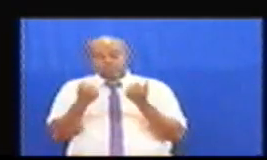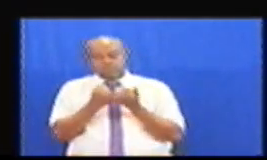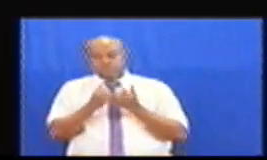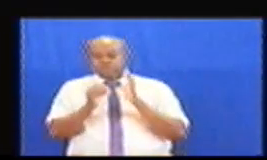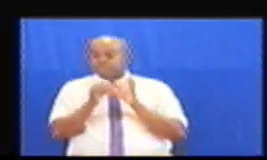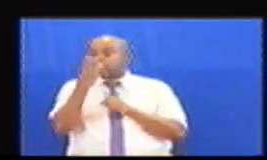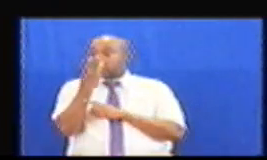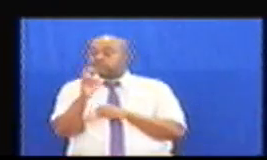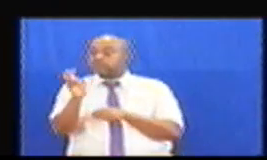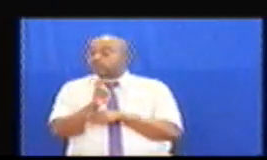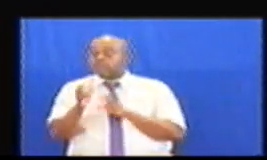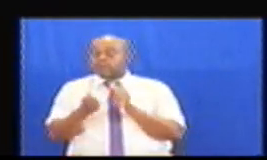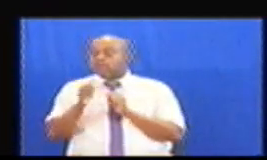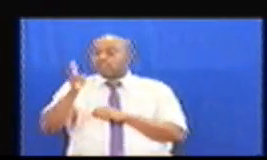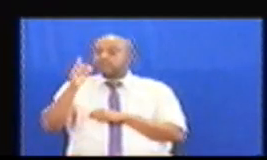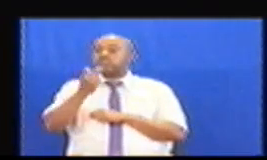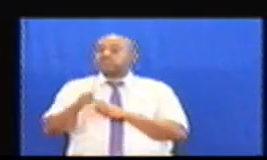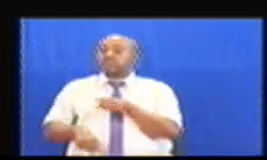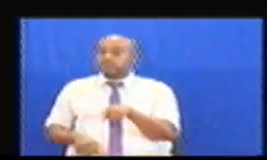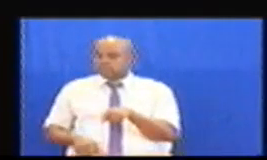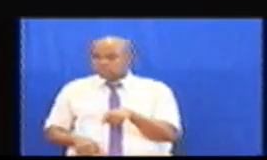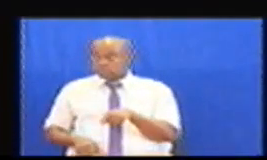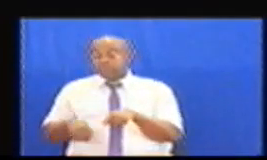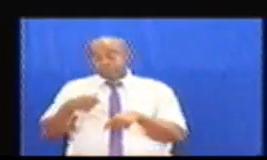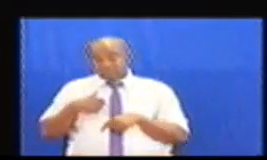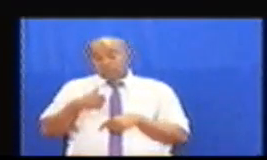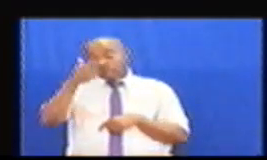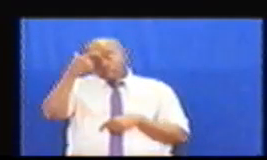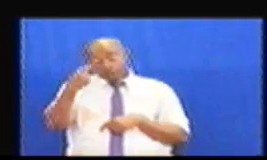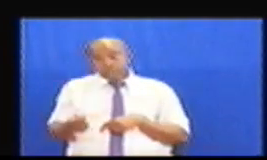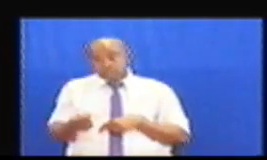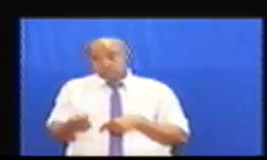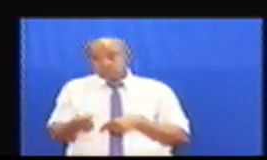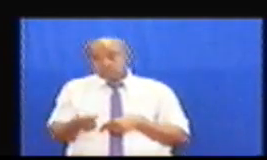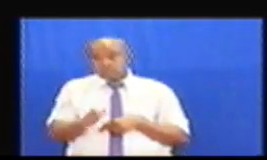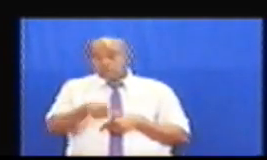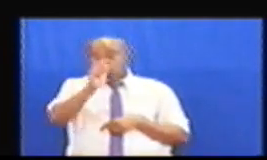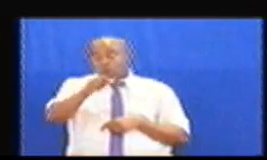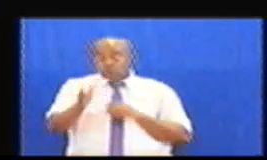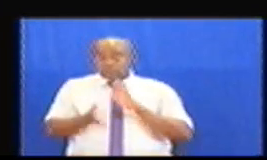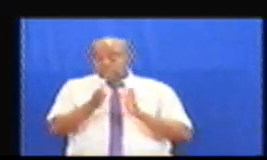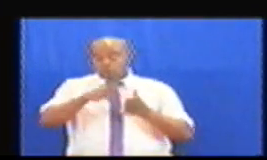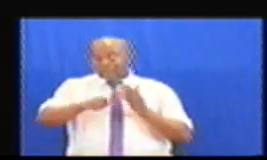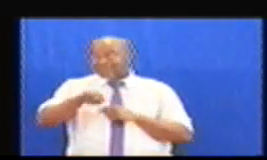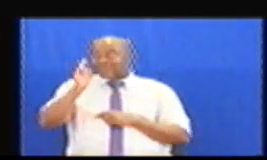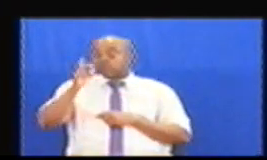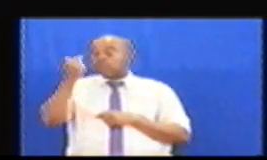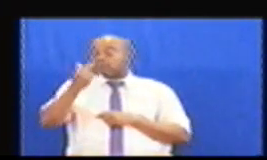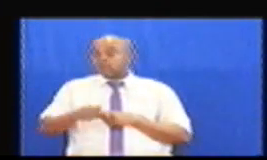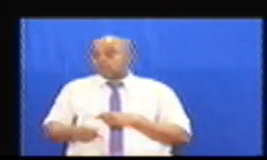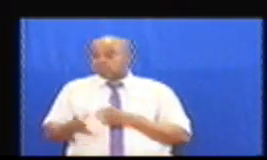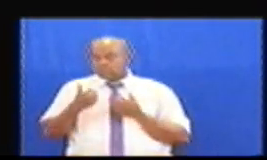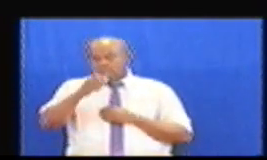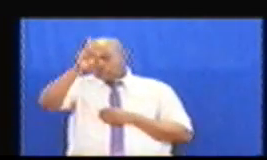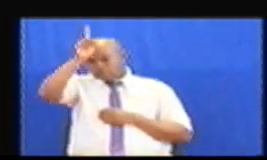mali asili ya Tanzania. Ninayo hakika watakaokuja kuandika historia ya Tanzania, Profesa